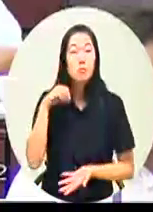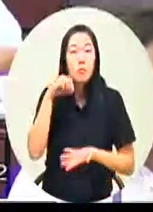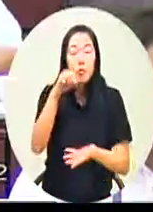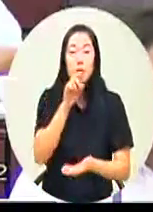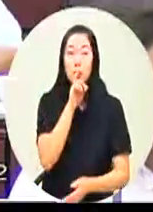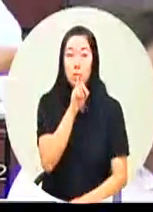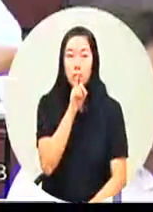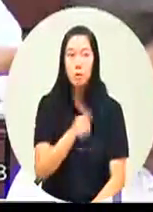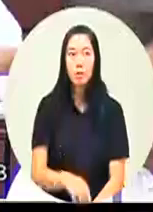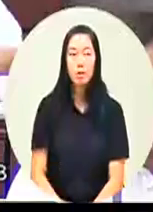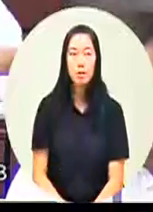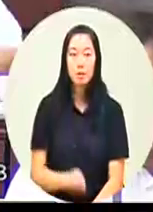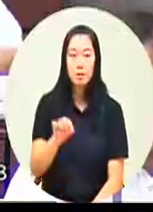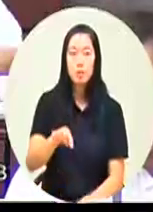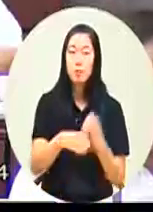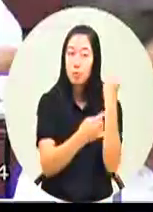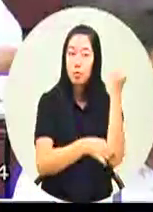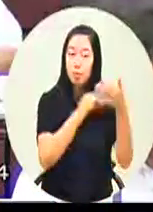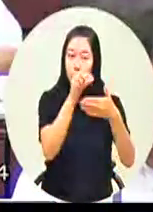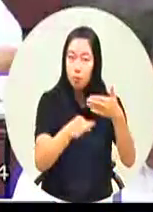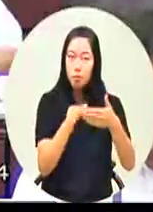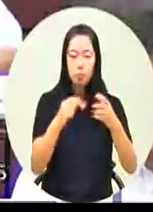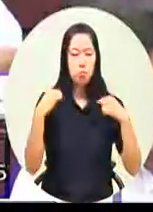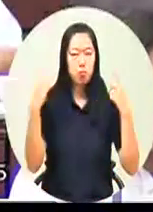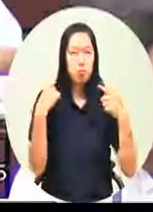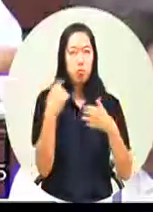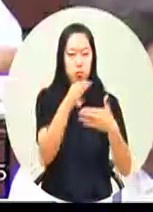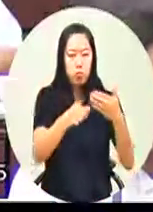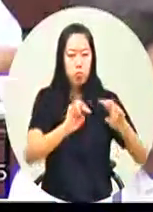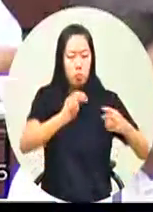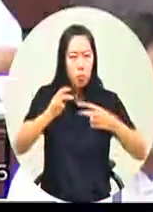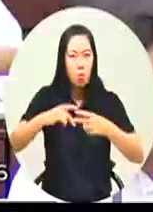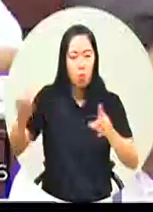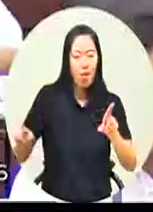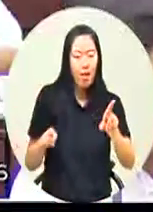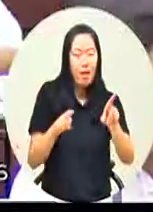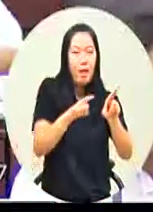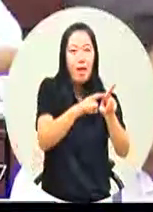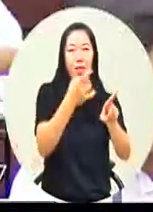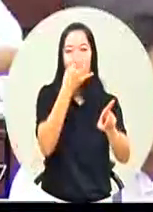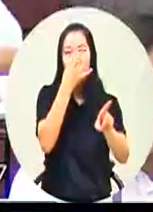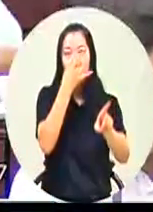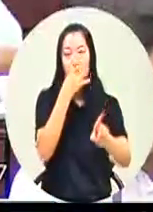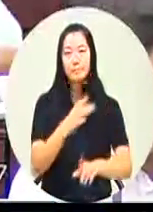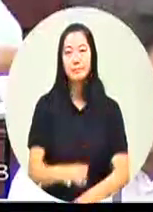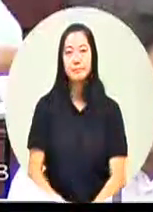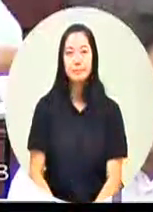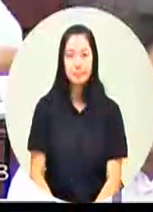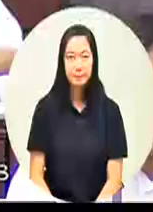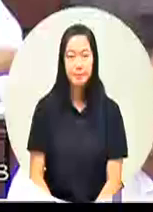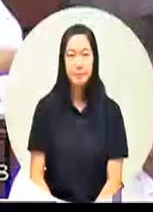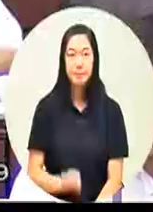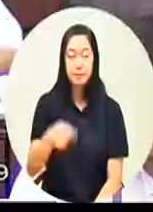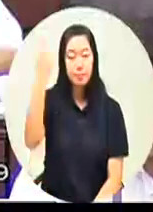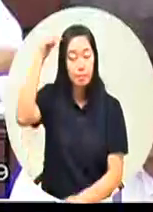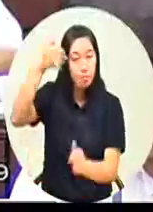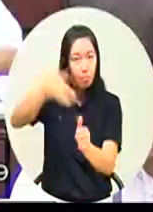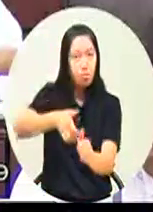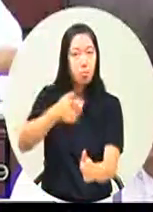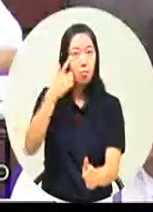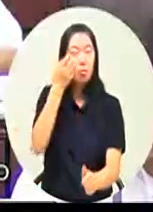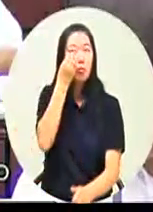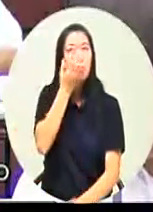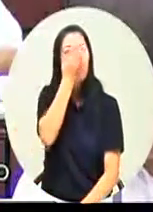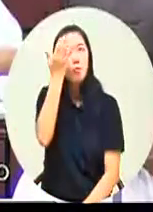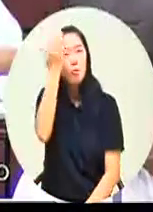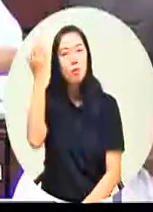提到的哈，其实在法令的部分，常常它的修正都跟不上时代的变迁，所以我们在传统的观光发